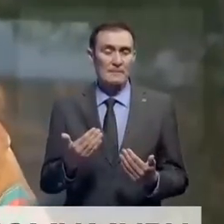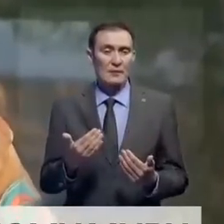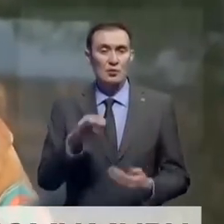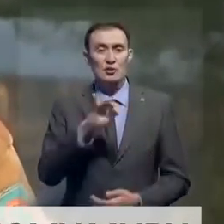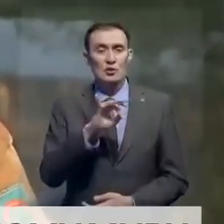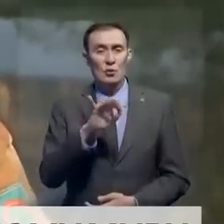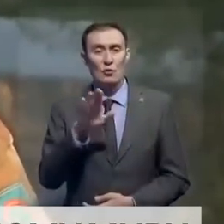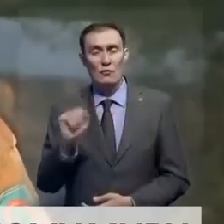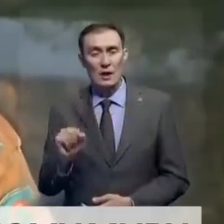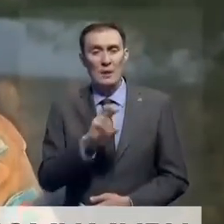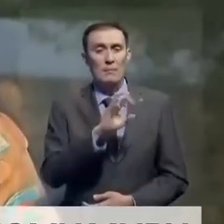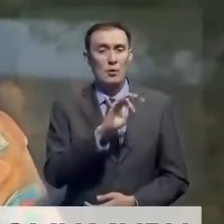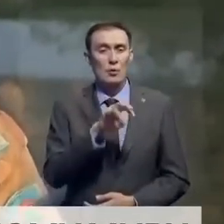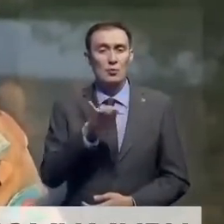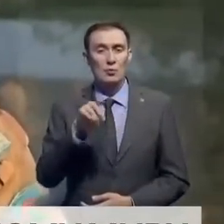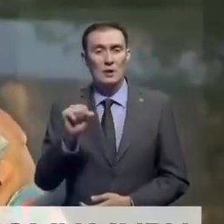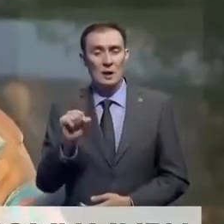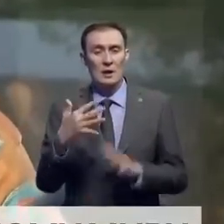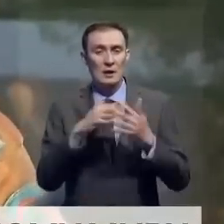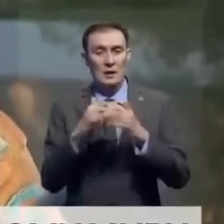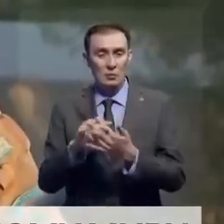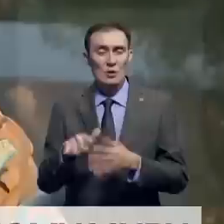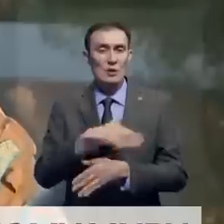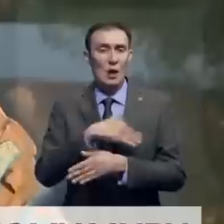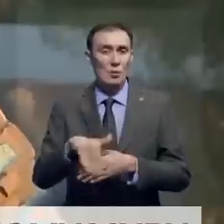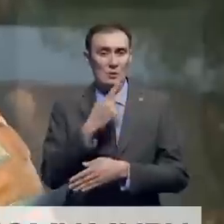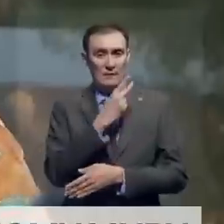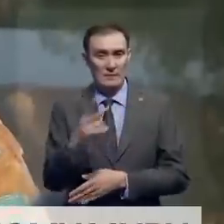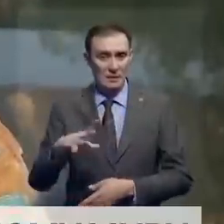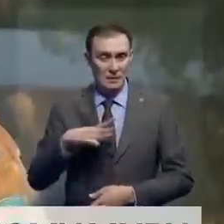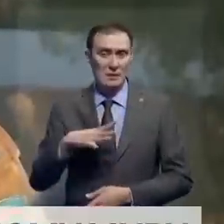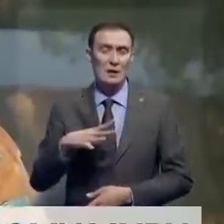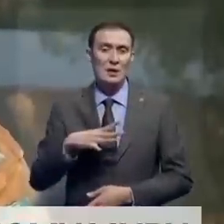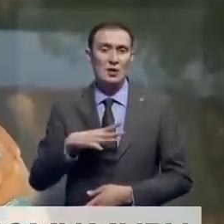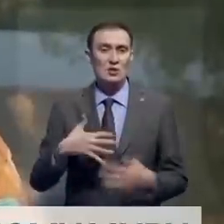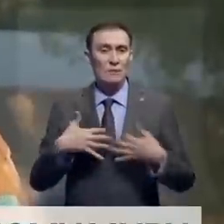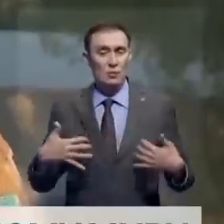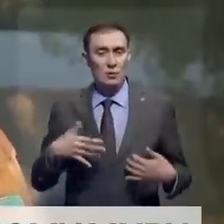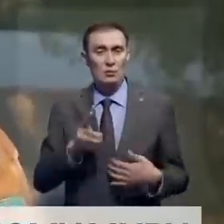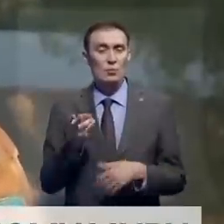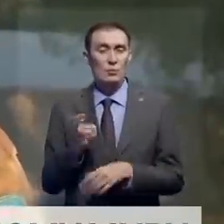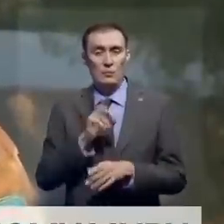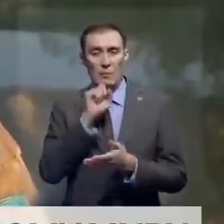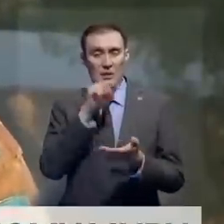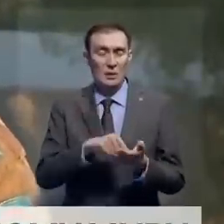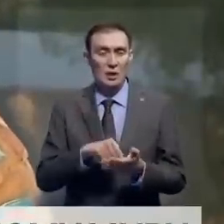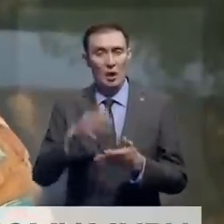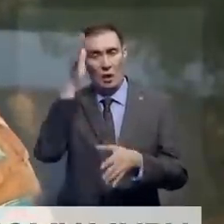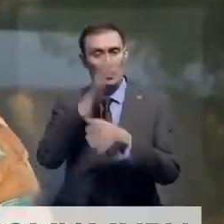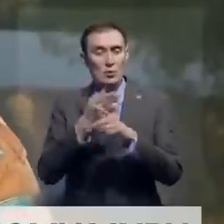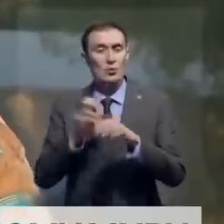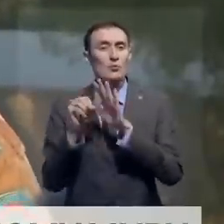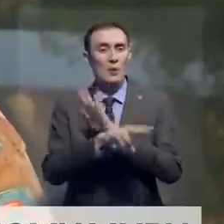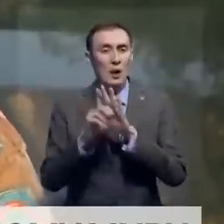жирновки бородулики населенных пунктах на улице уже видели животных косуль диких которые от